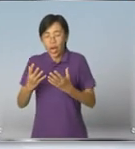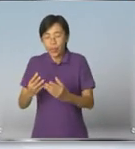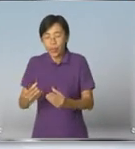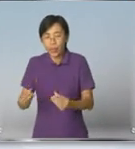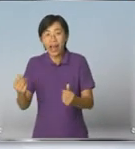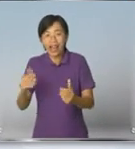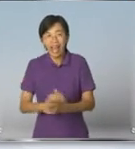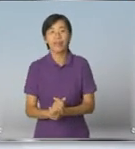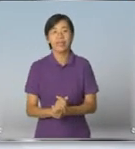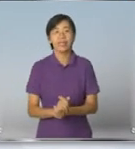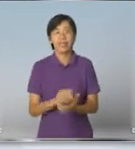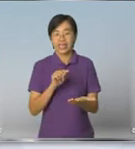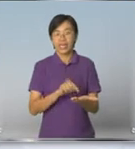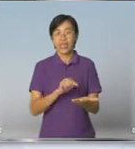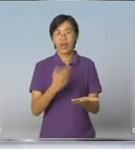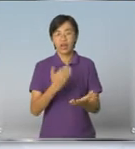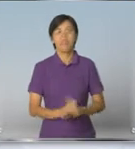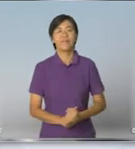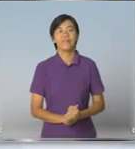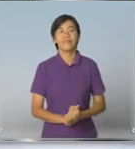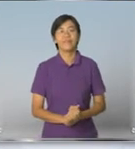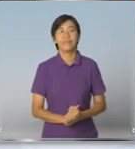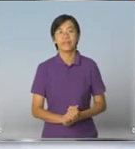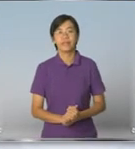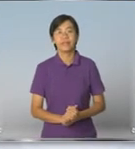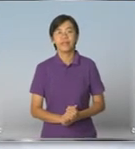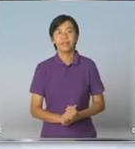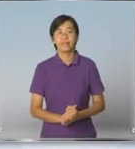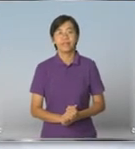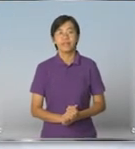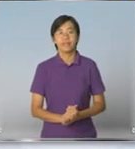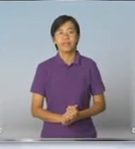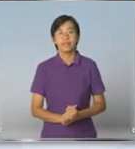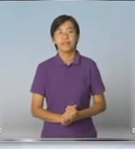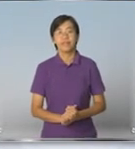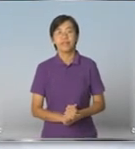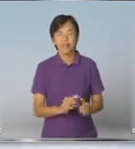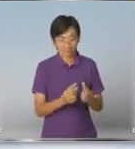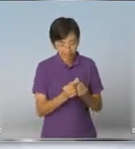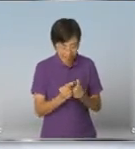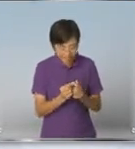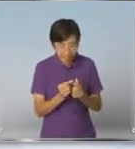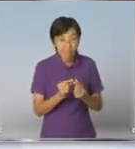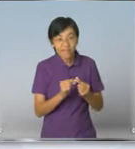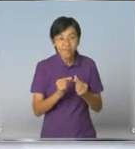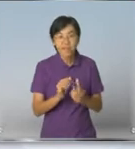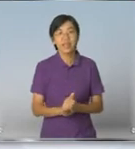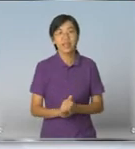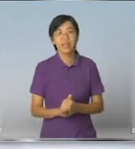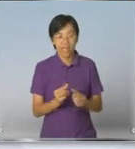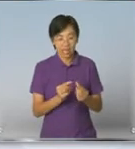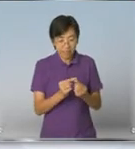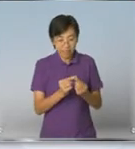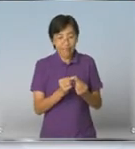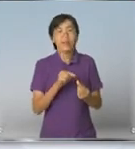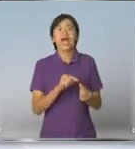ส้ ก่อนดีครับปั้นไส้ก่อนนะครับอาจารย์ปั้นยังไงครับ จับมานะคะจับไส้มาติดเล